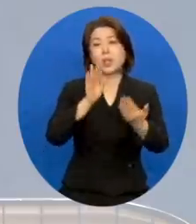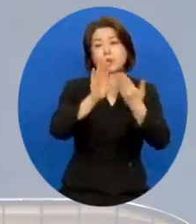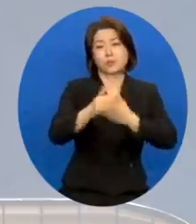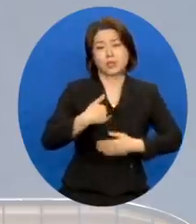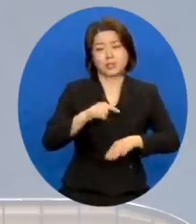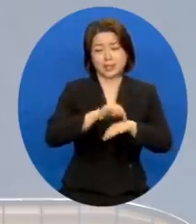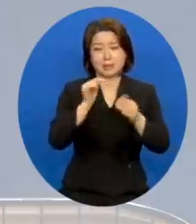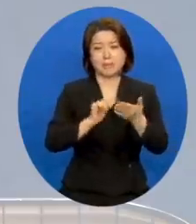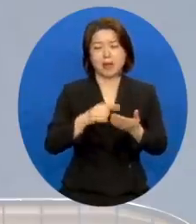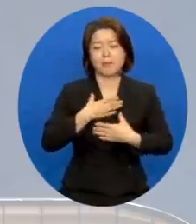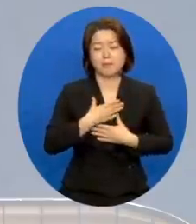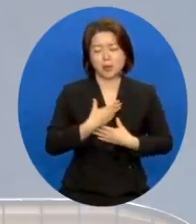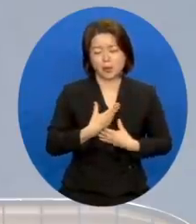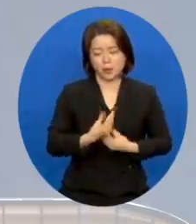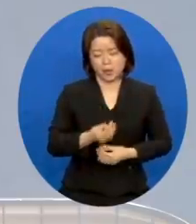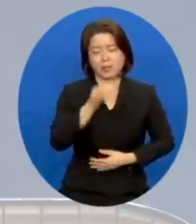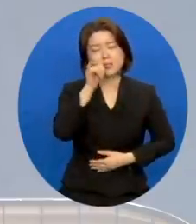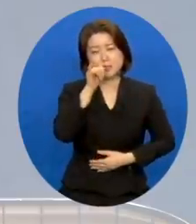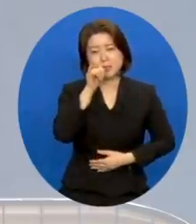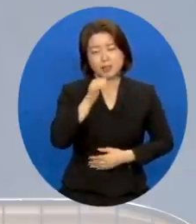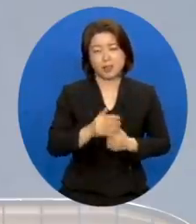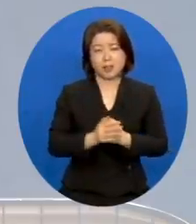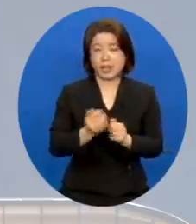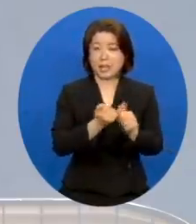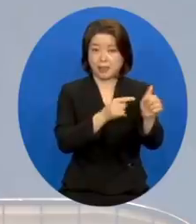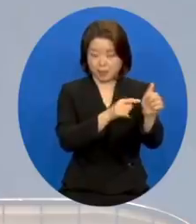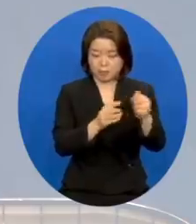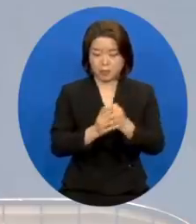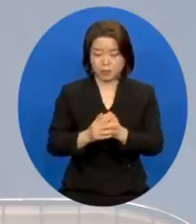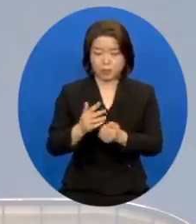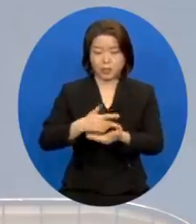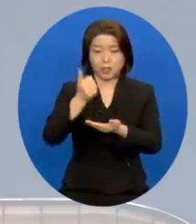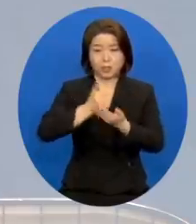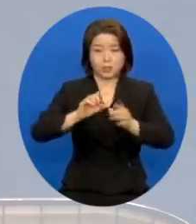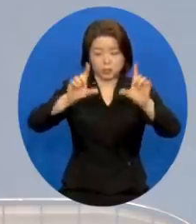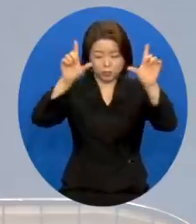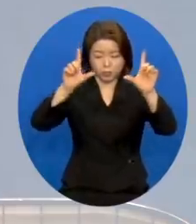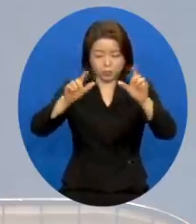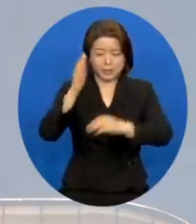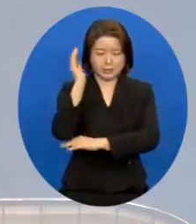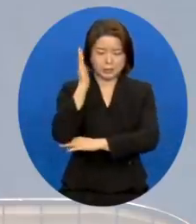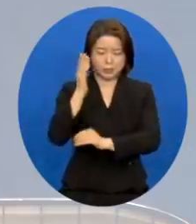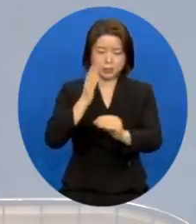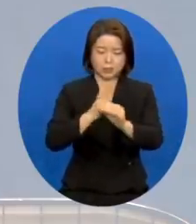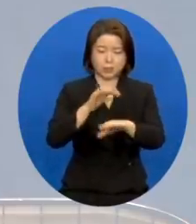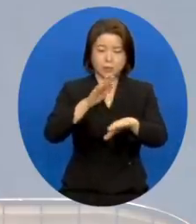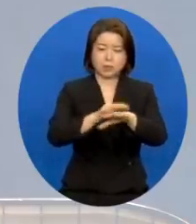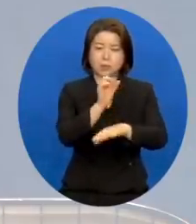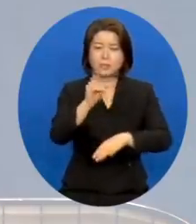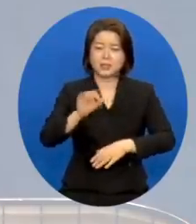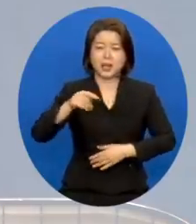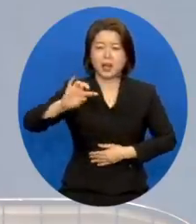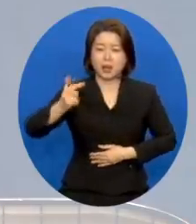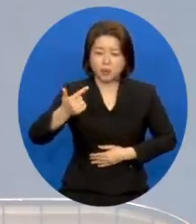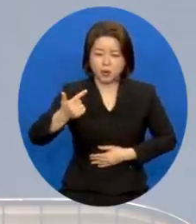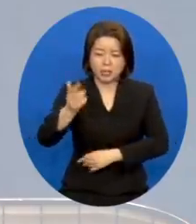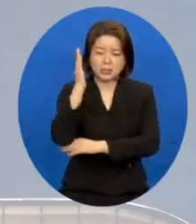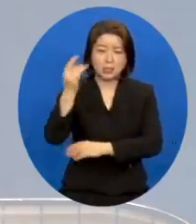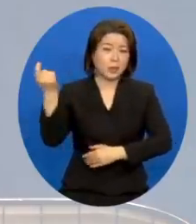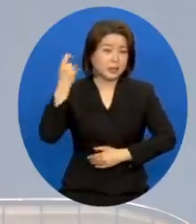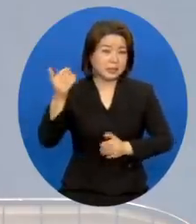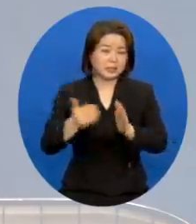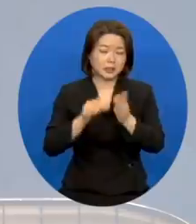마음도 평안 해졌습니다 남편도 주일 설교 중 손양원 목사님 말씀을 듣고 그 사람에 대한 미움이